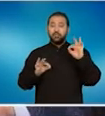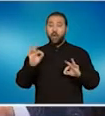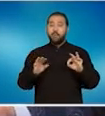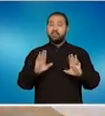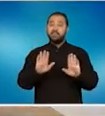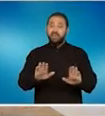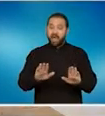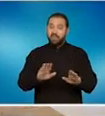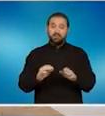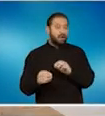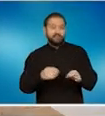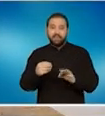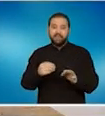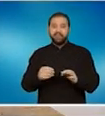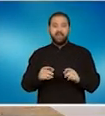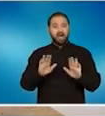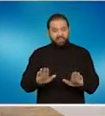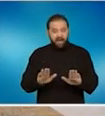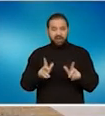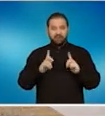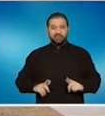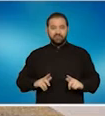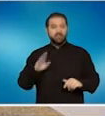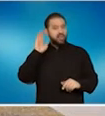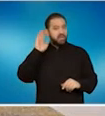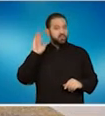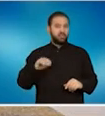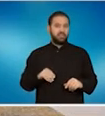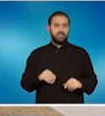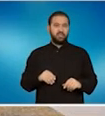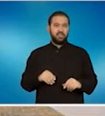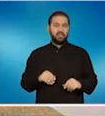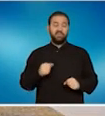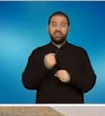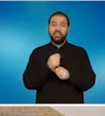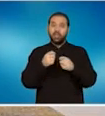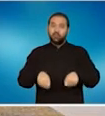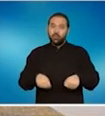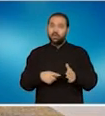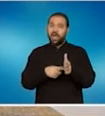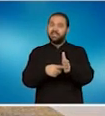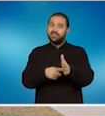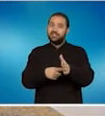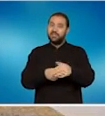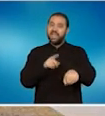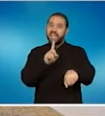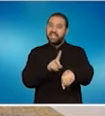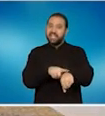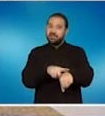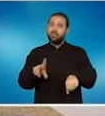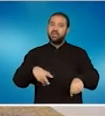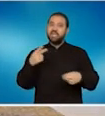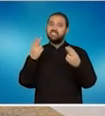mai asculți altă dată. Făcea lucrurile astea cu conștiința că timpul, au fost două lucruri pe